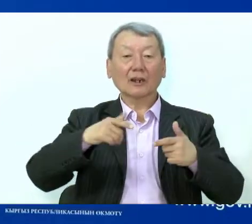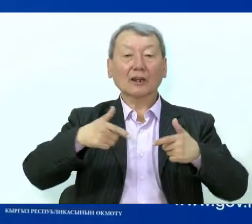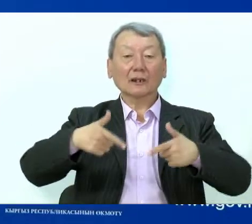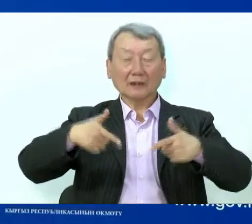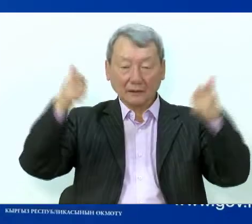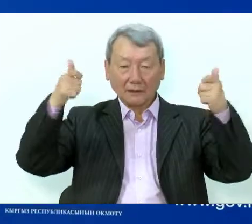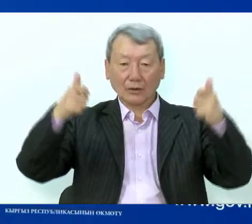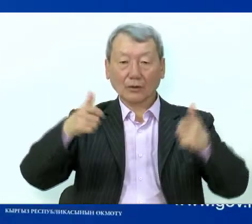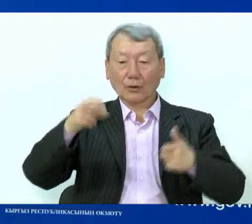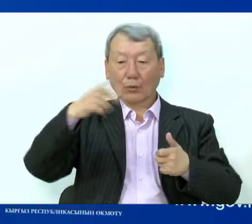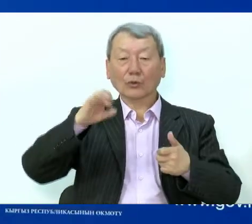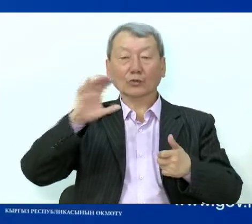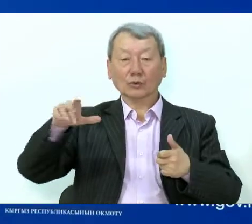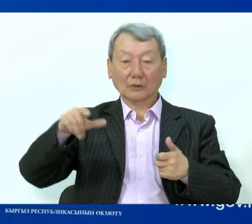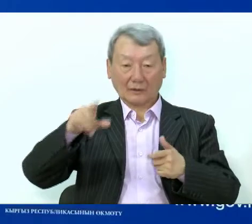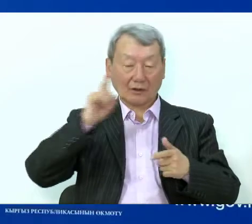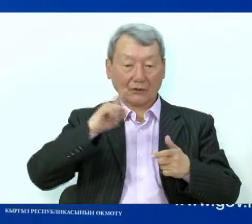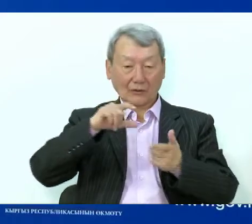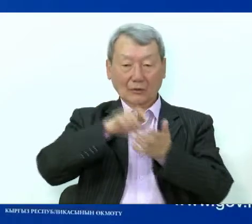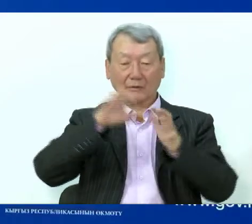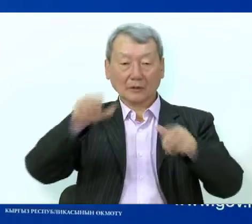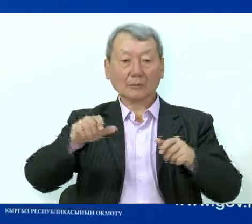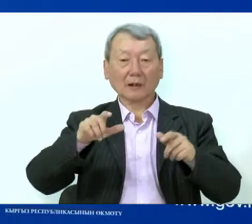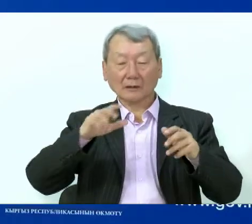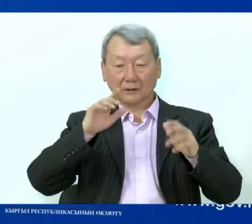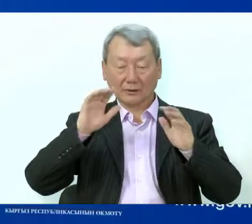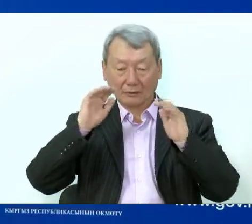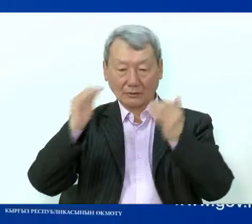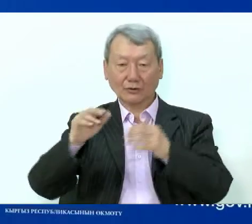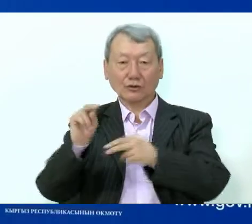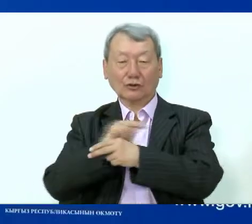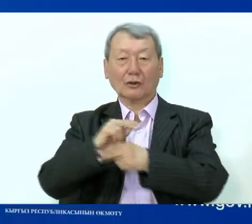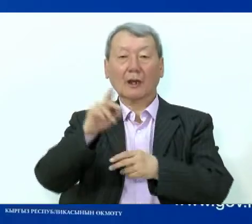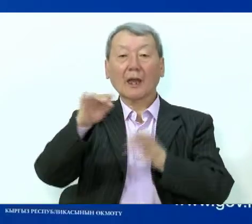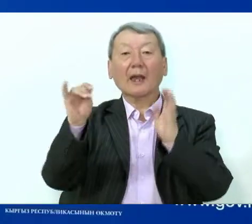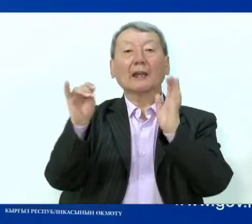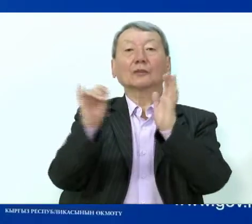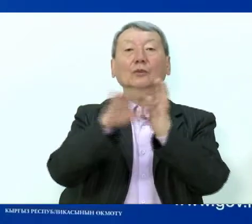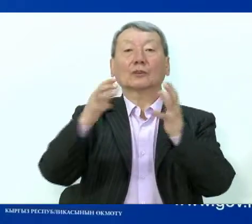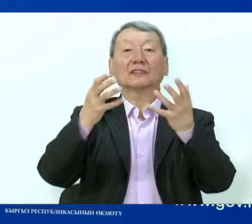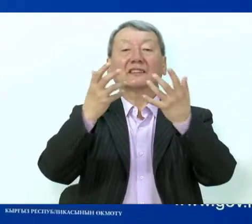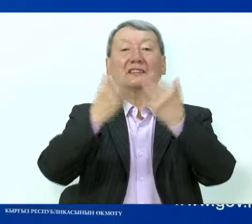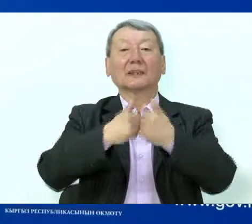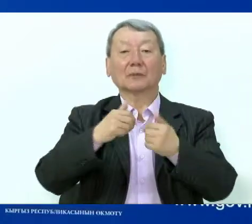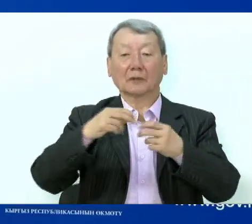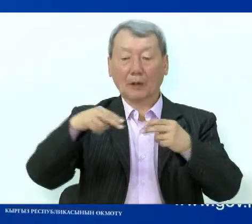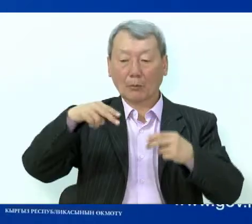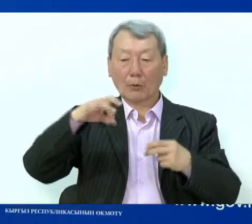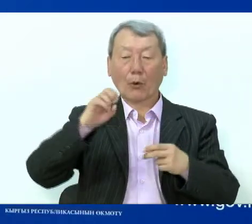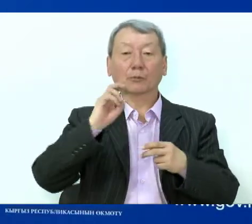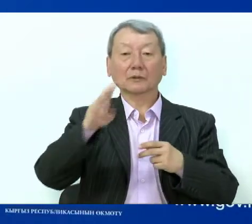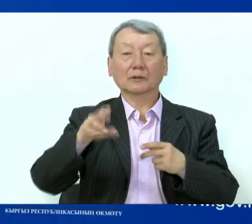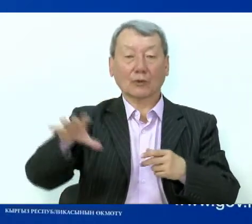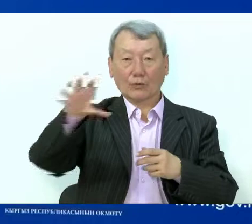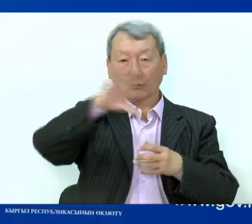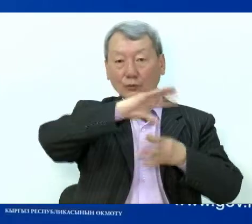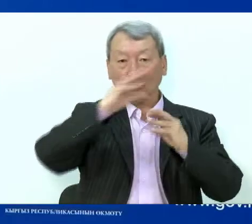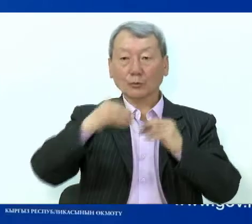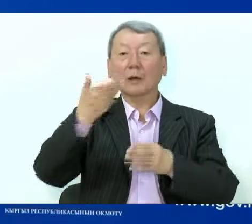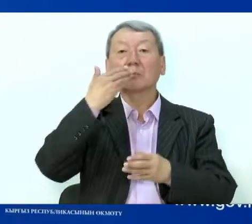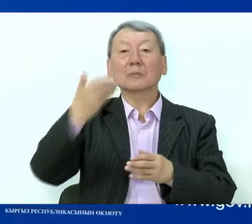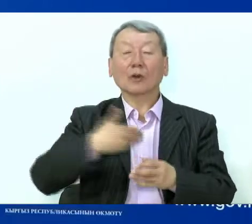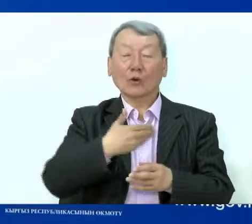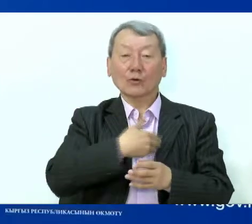и гостиница Досток. По электронной системе выдачи пропусков всего у нас поступило